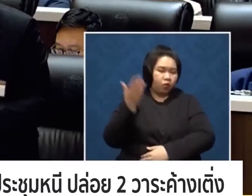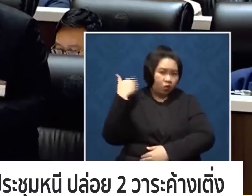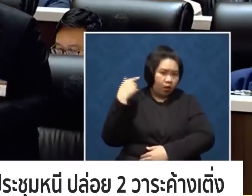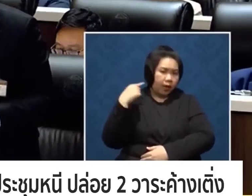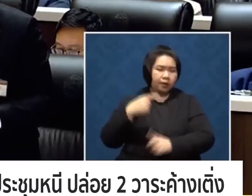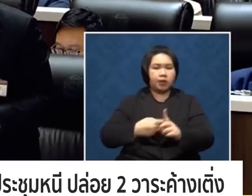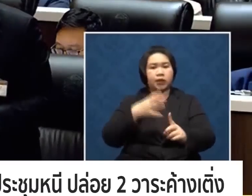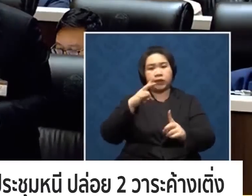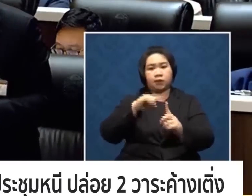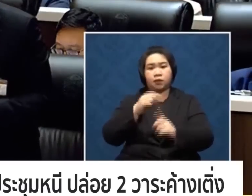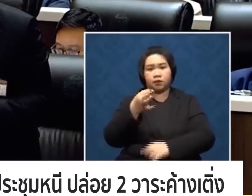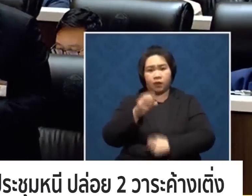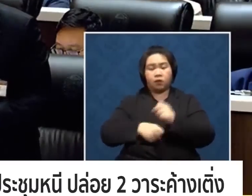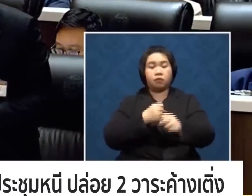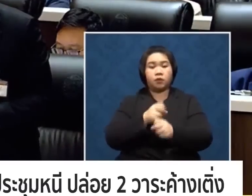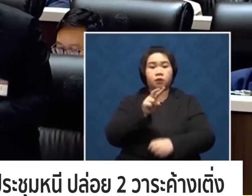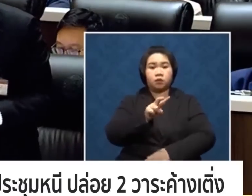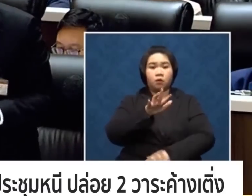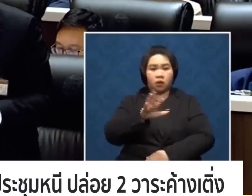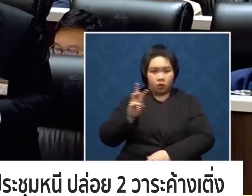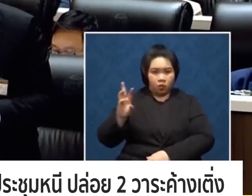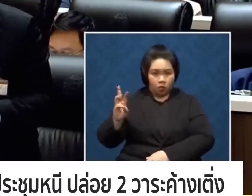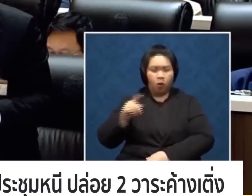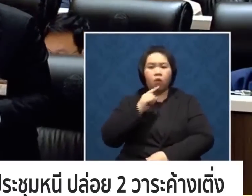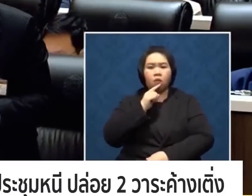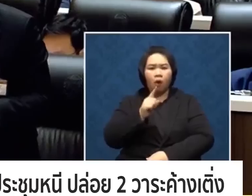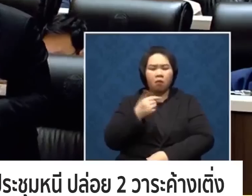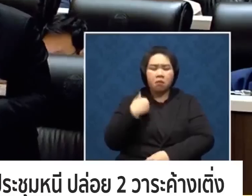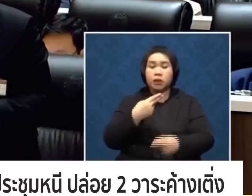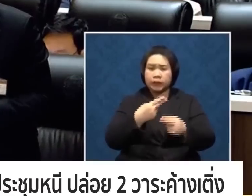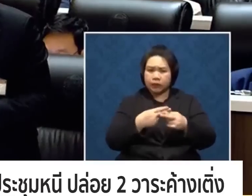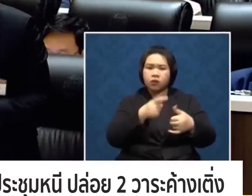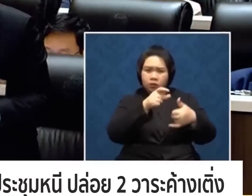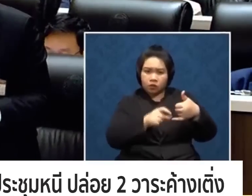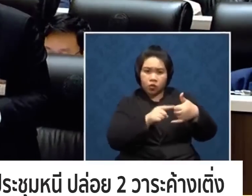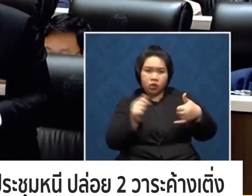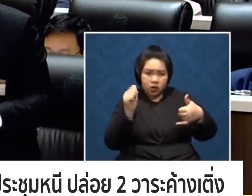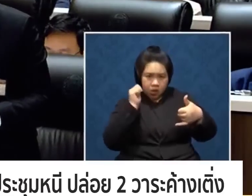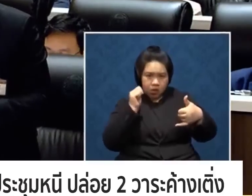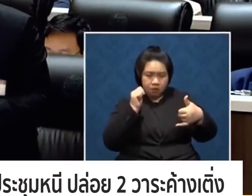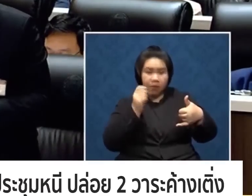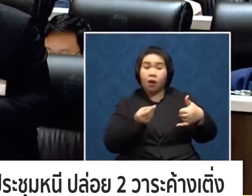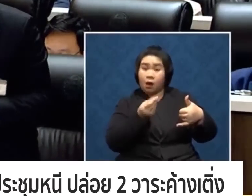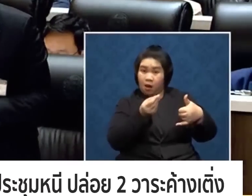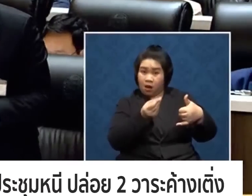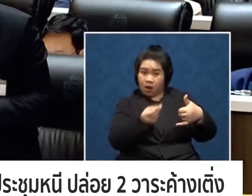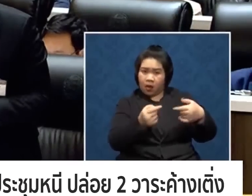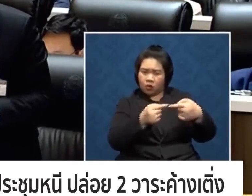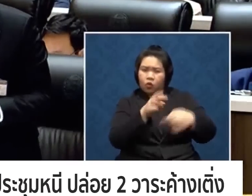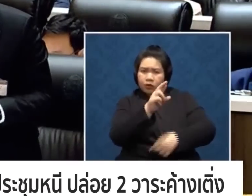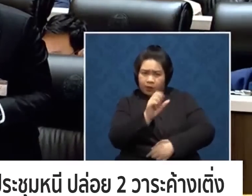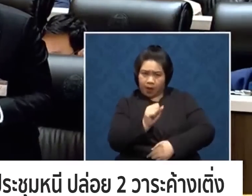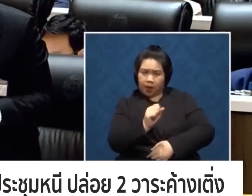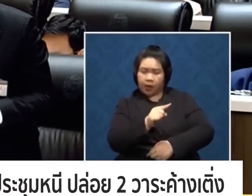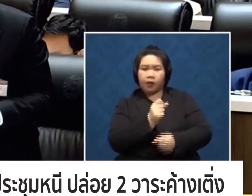ศาลรัฐธรรมนูญเนี่ยจะพิจารณาคำร้องในวันที่16สิงหาคมรับหรือไม่รับนะฮะถ้ารับแล้วจะเ